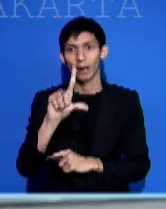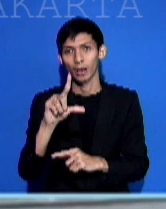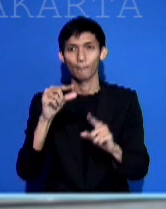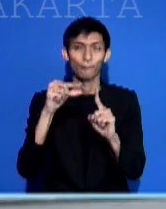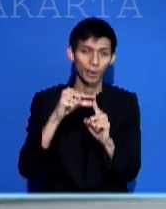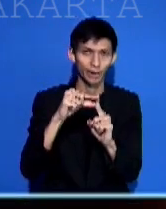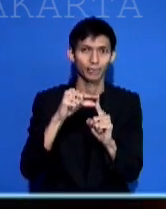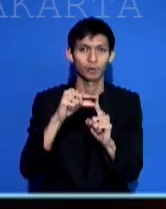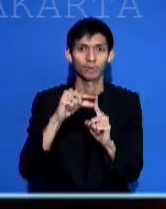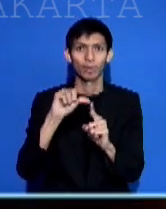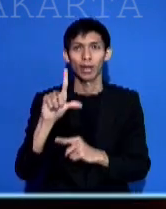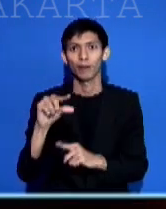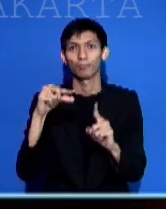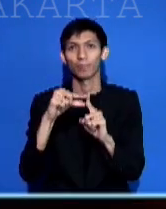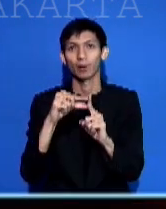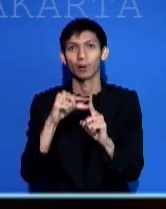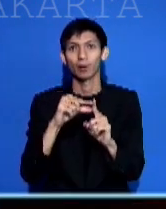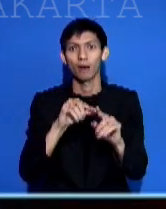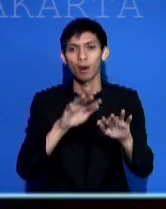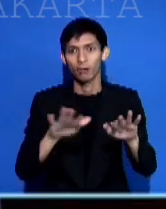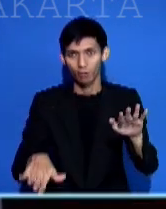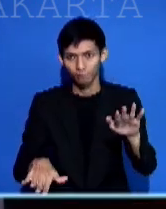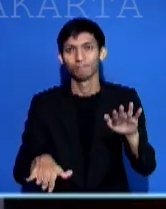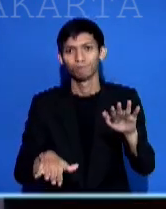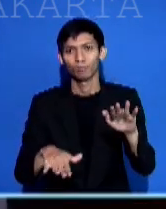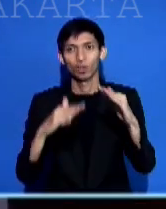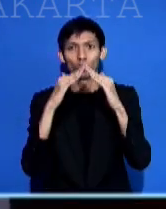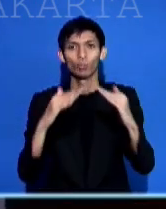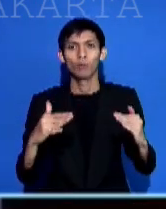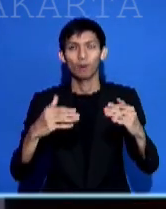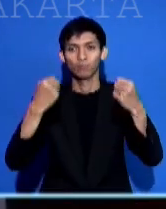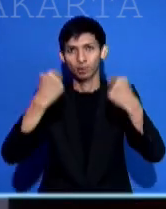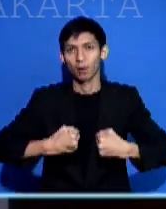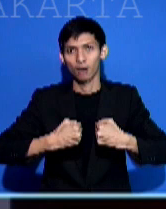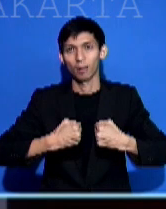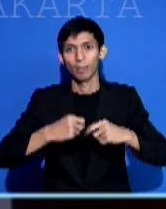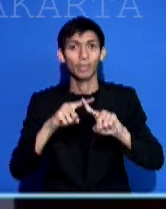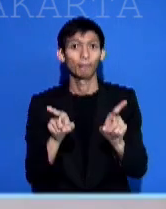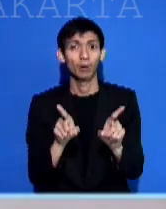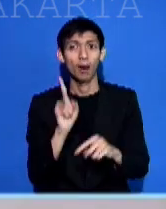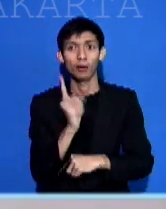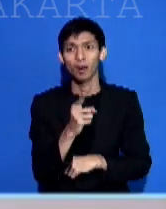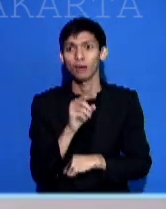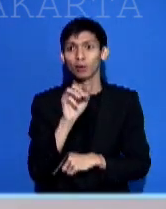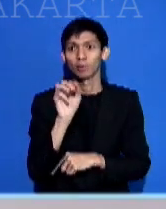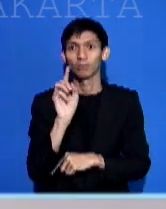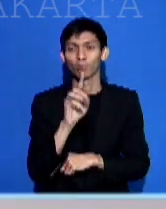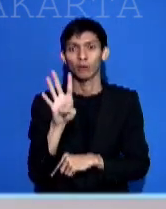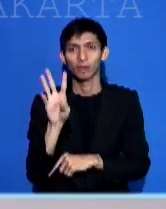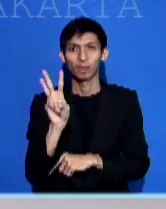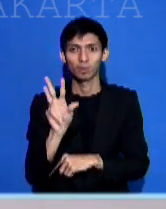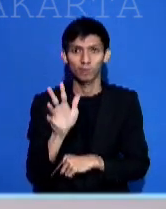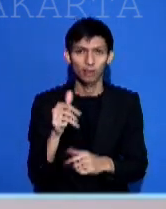Khusus Anak, dan Rumah Tahanan. Namun, terdapat 49 narapidana yang tidak bisa ikut pencoblosan di TPS